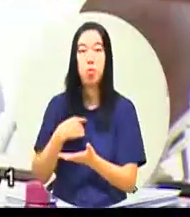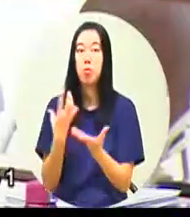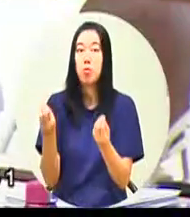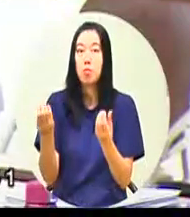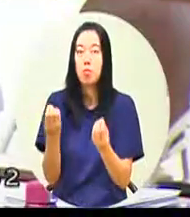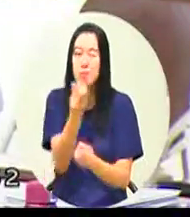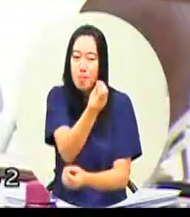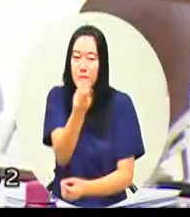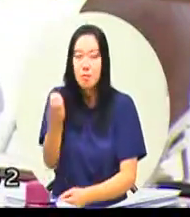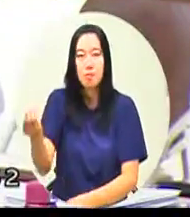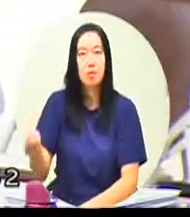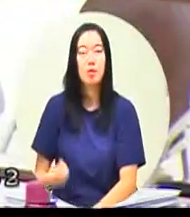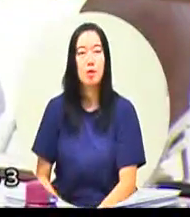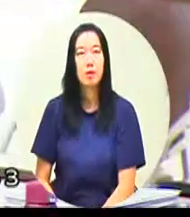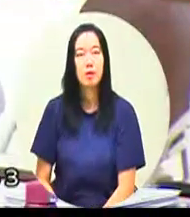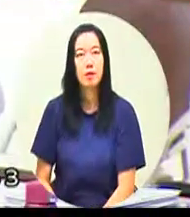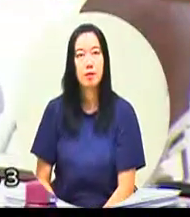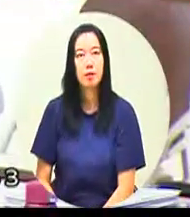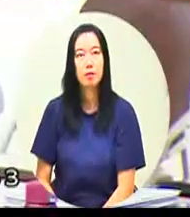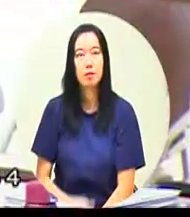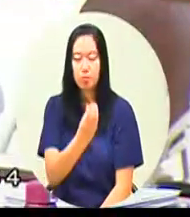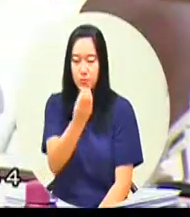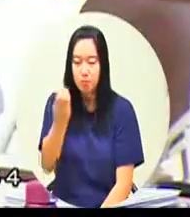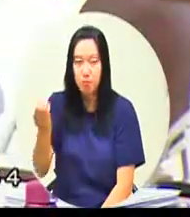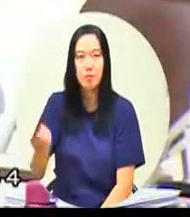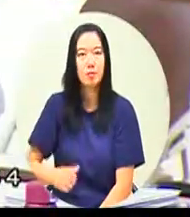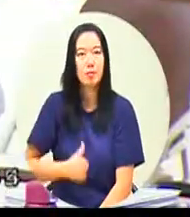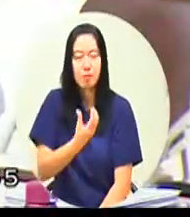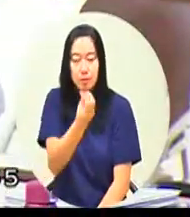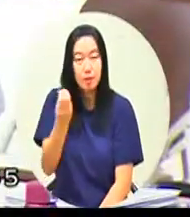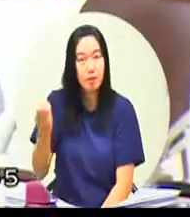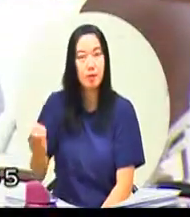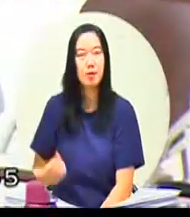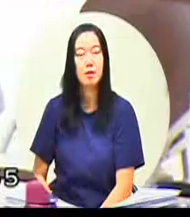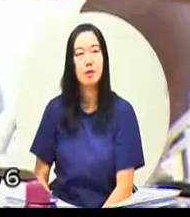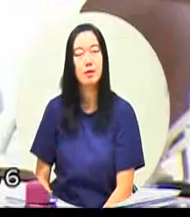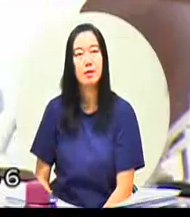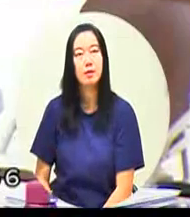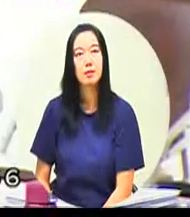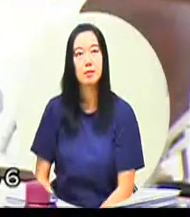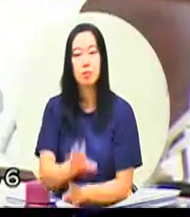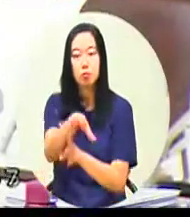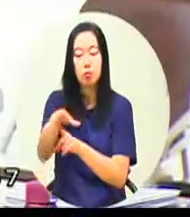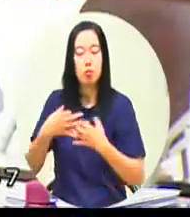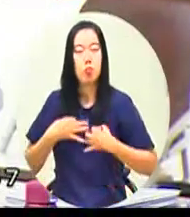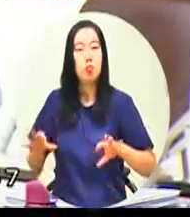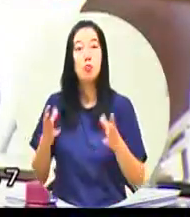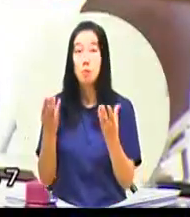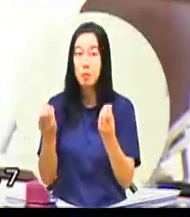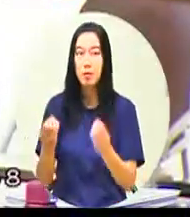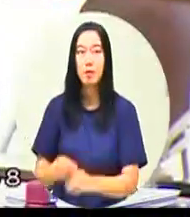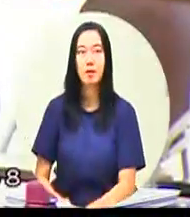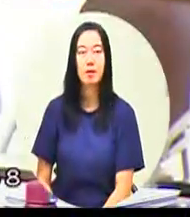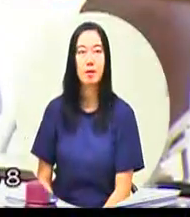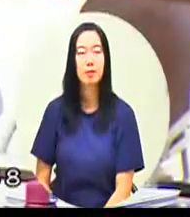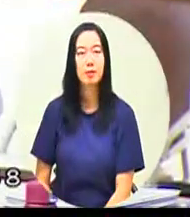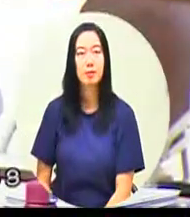业，那种的东西，就很少，几乎，没有什么农损呐。所以，因为我是一